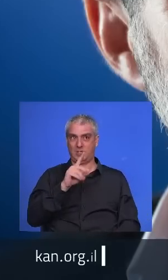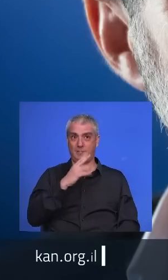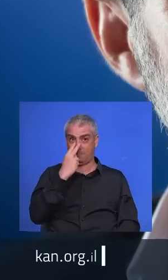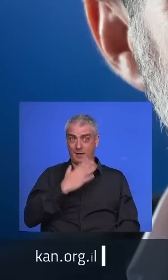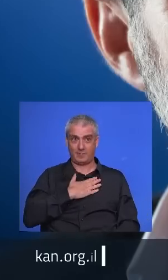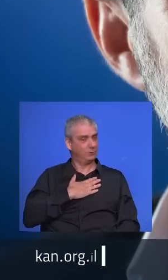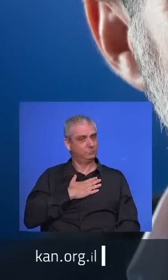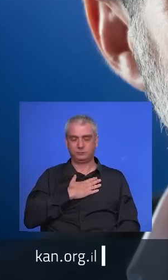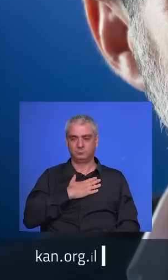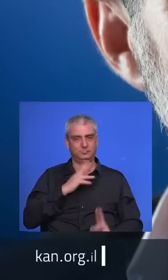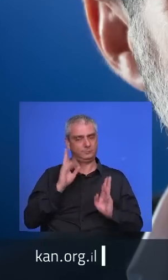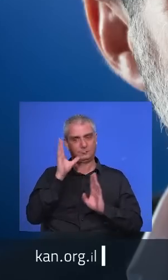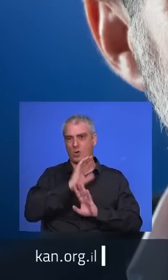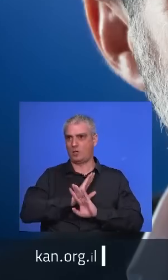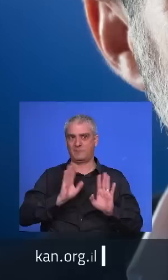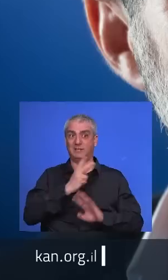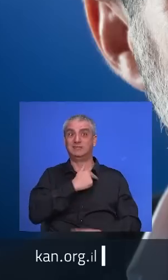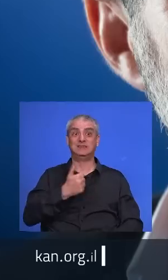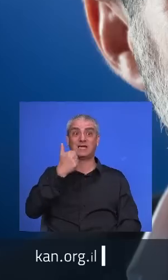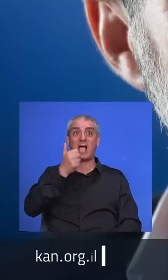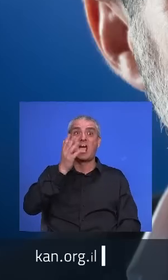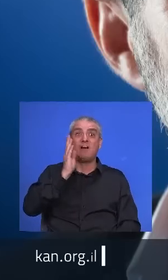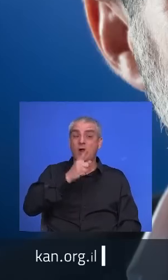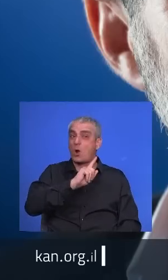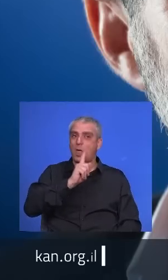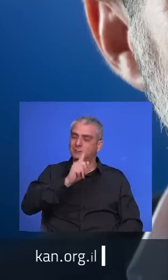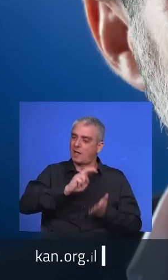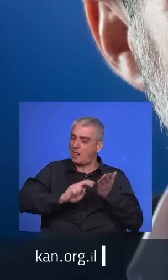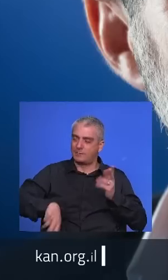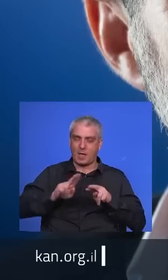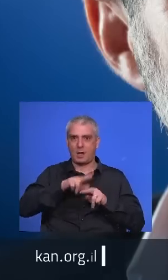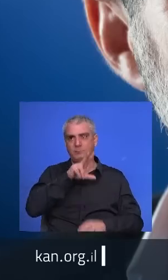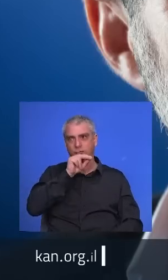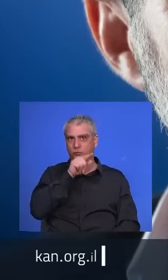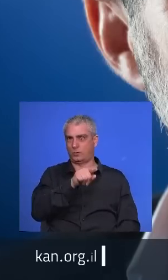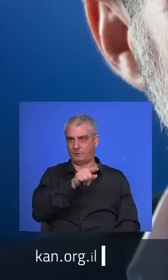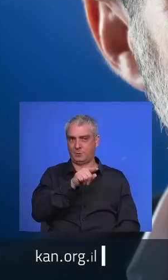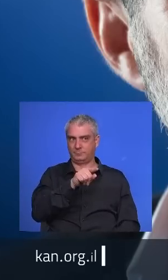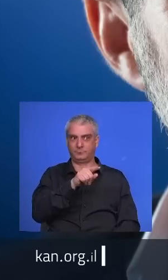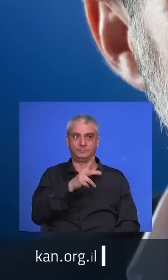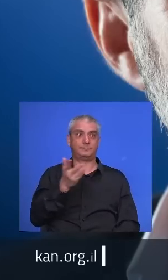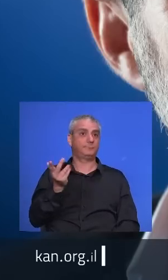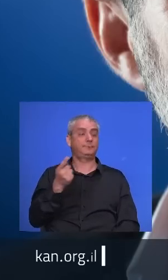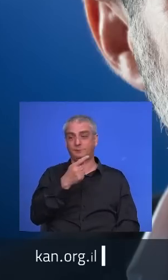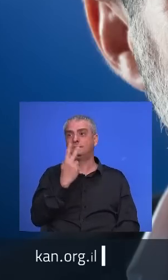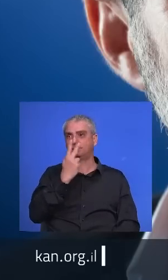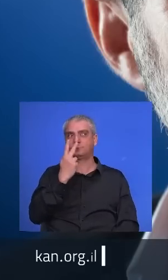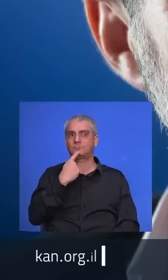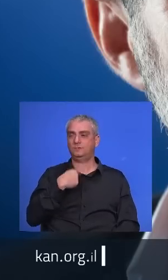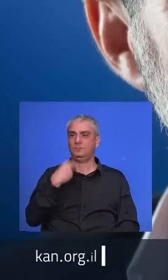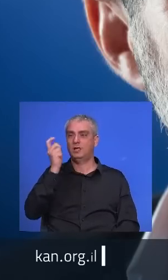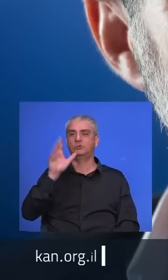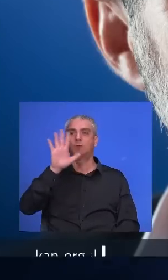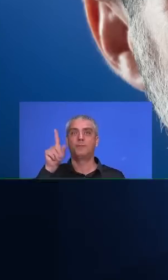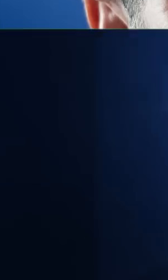מבחינתנו זה לגמרי בלתי נתפס ששר אפילו לא נאלץ להתפטר לאחר הצהרה כזו. זה כאמור הדברים שאומרים לנו גורמים אירופיים.